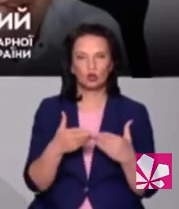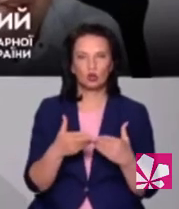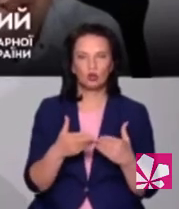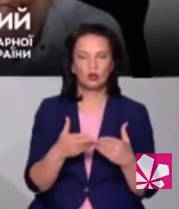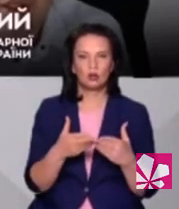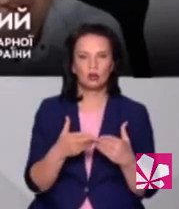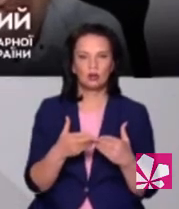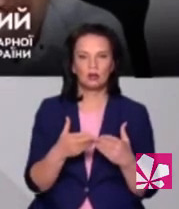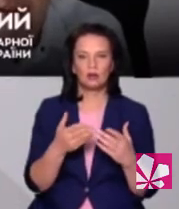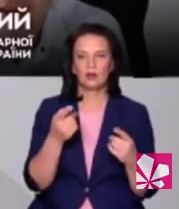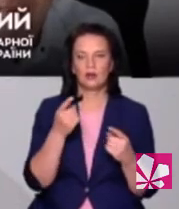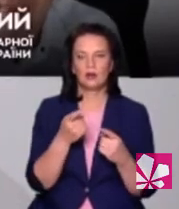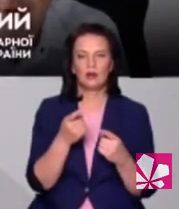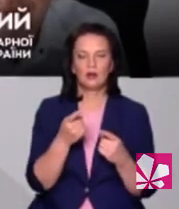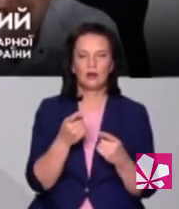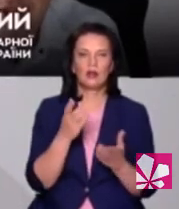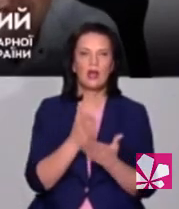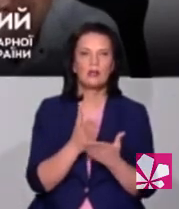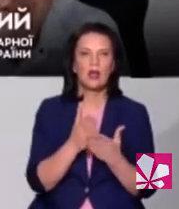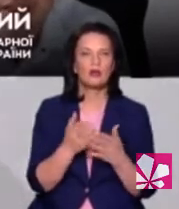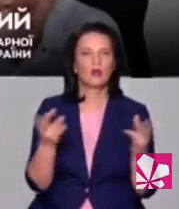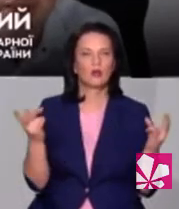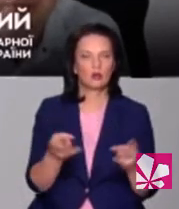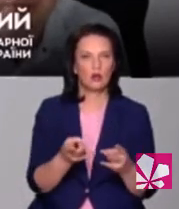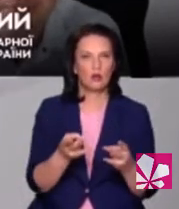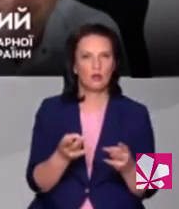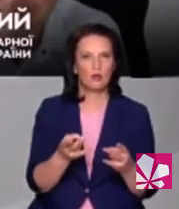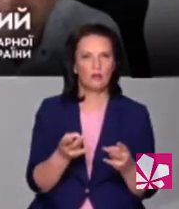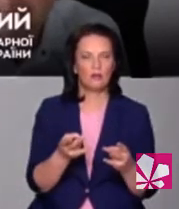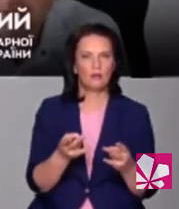за все, наявність необхідних